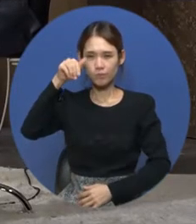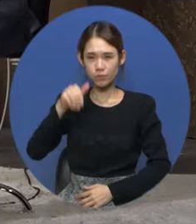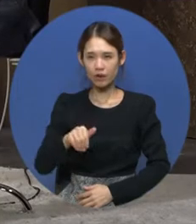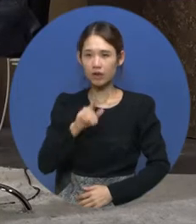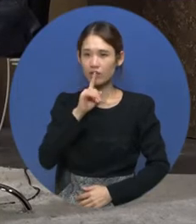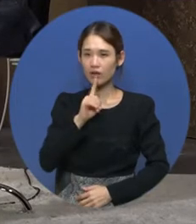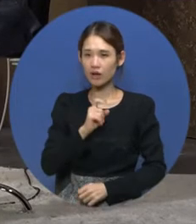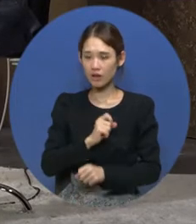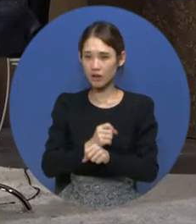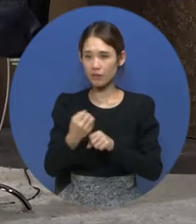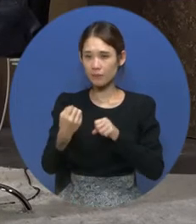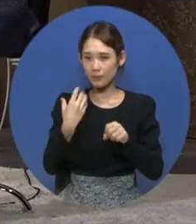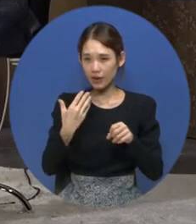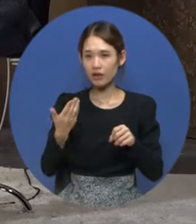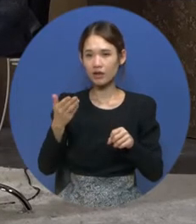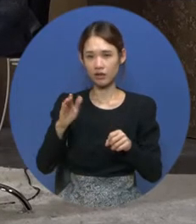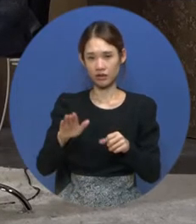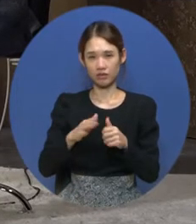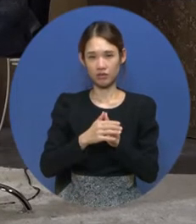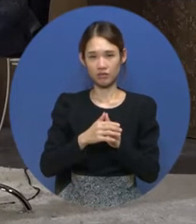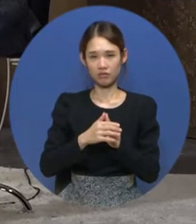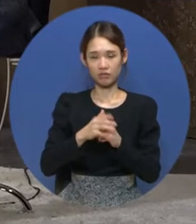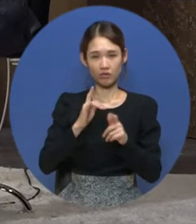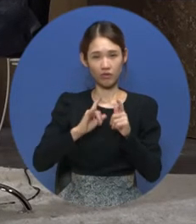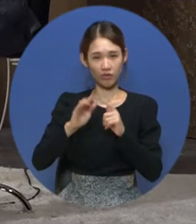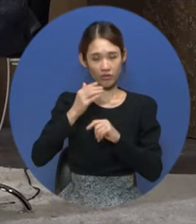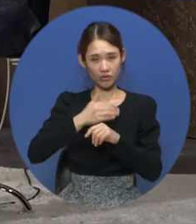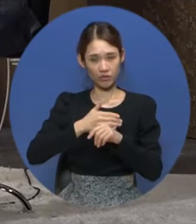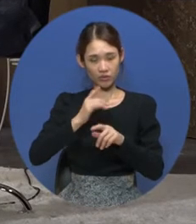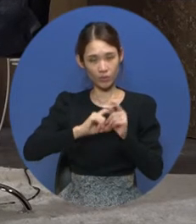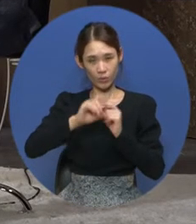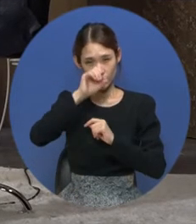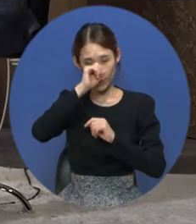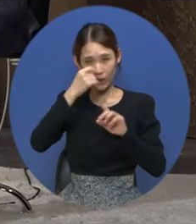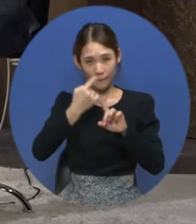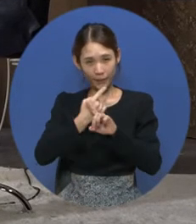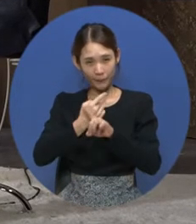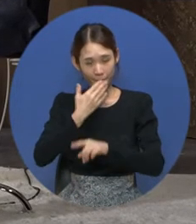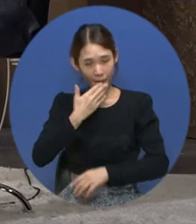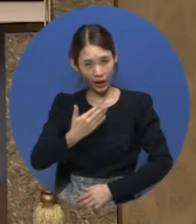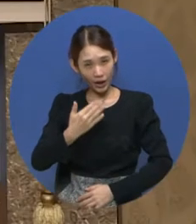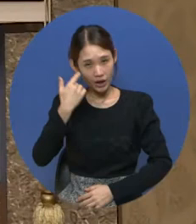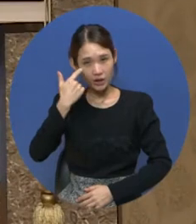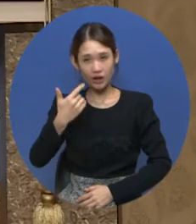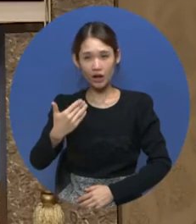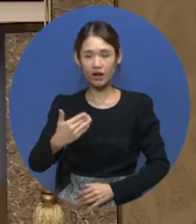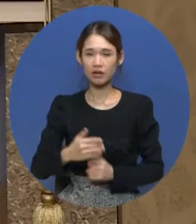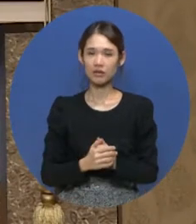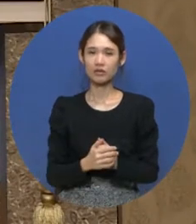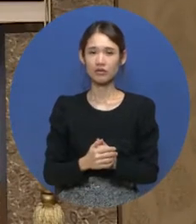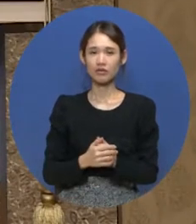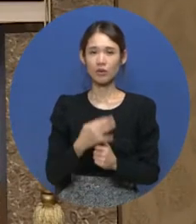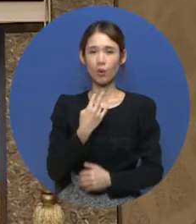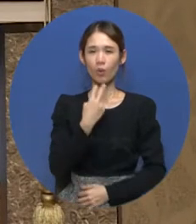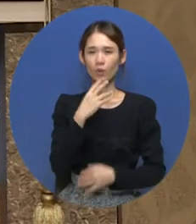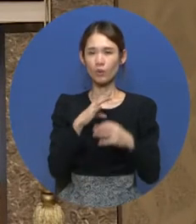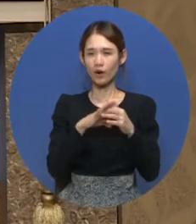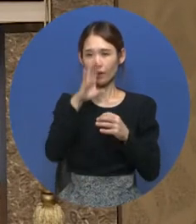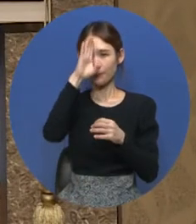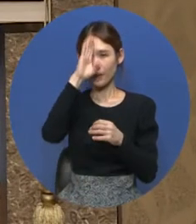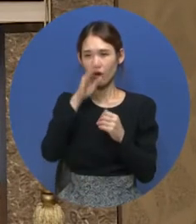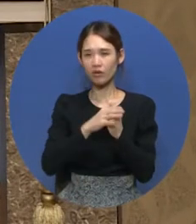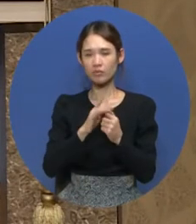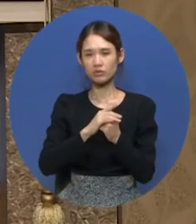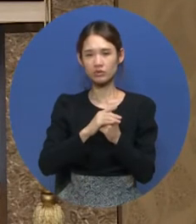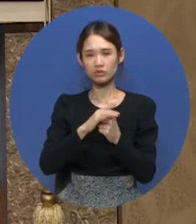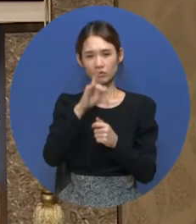있다고 말씀 해주시면 4 그러면 또 호전될 수도 있는 건가요 어이 국회 이 질환은 요 호전될 수